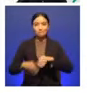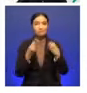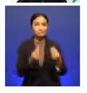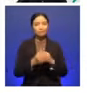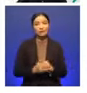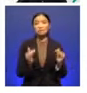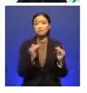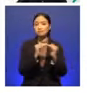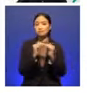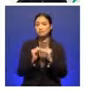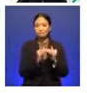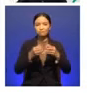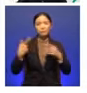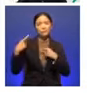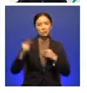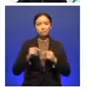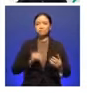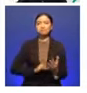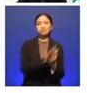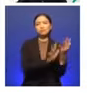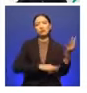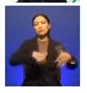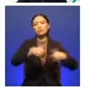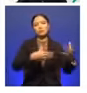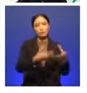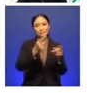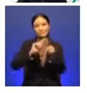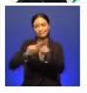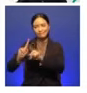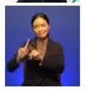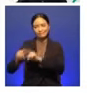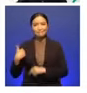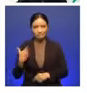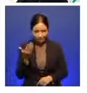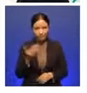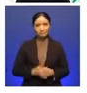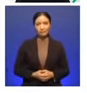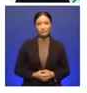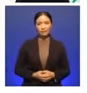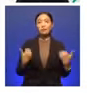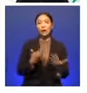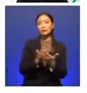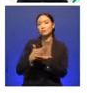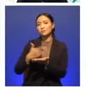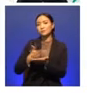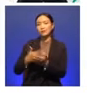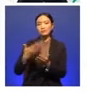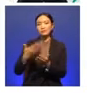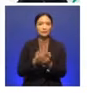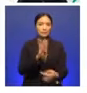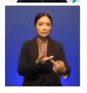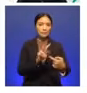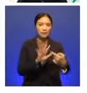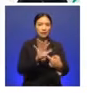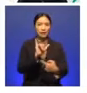ายสิทธิขั้นพื้นฐานและสิทธิประโยชน์ครอบคลุมประชาชนต่างๆนะครับถัดไปครับเรื่องบำนาญนะครับบำนาญประชาชนก็